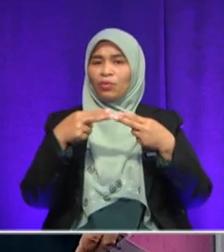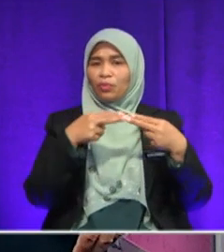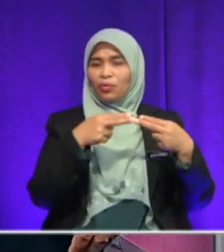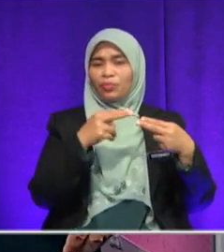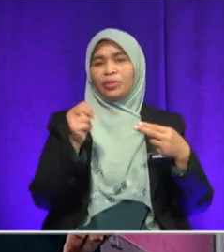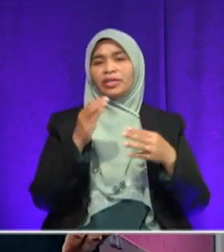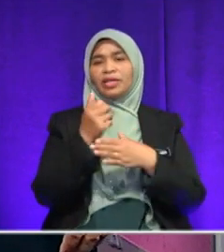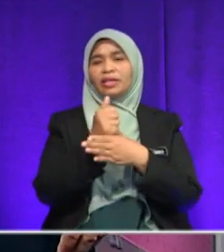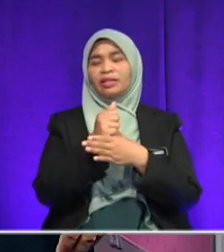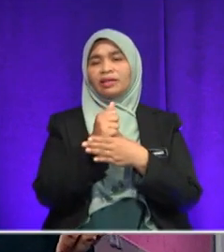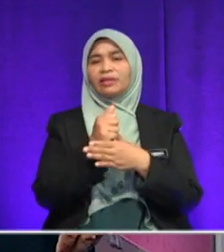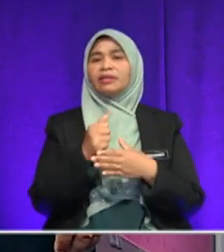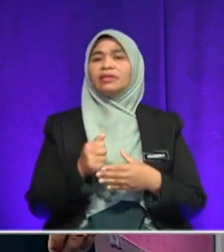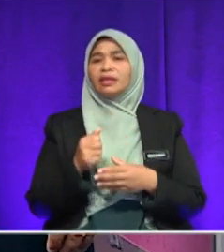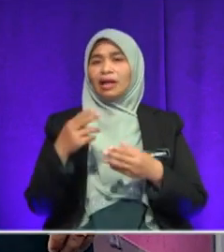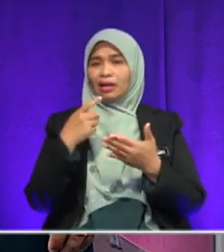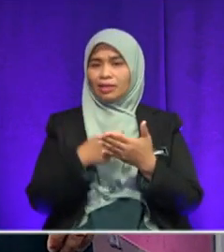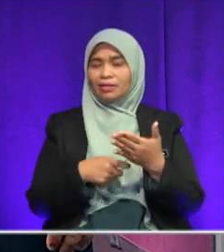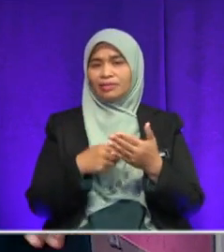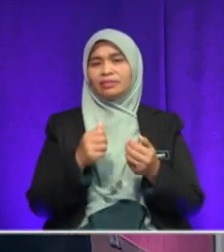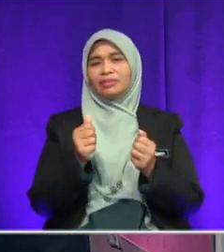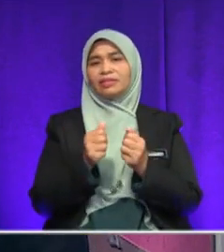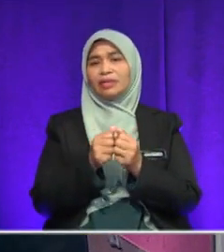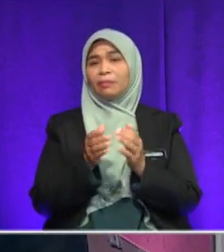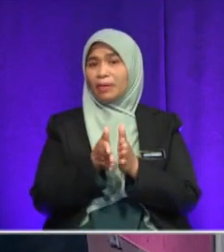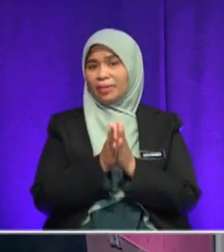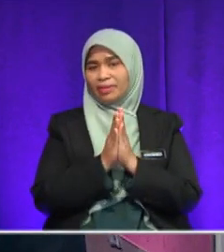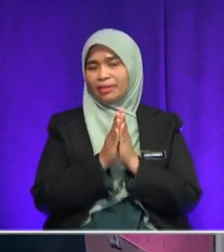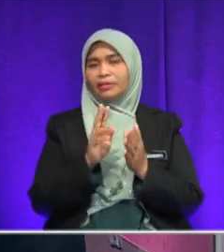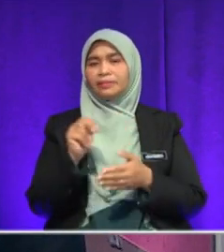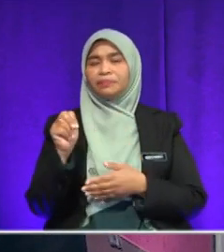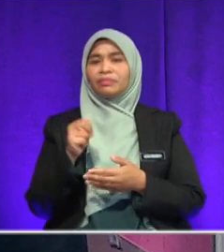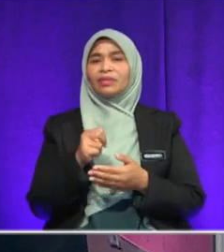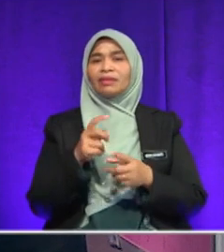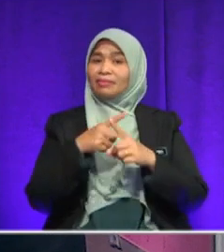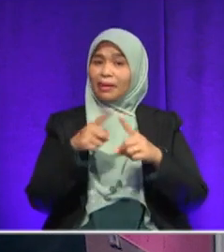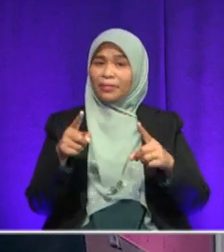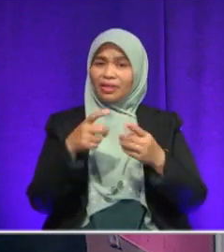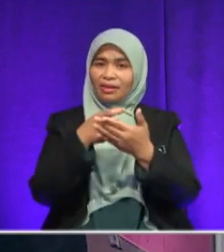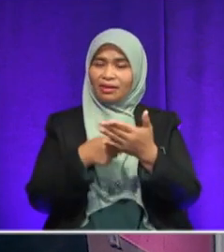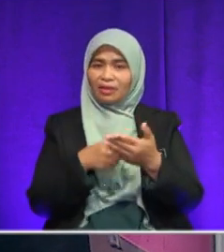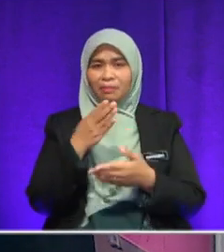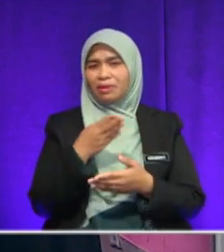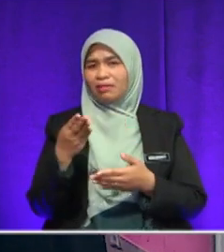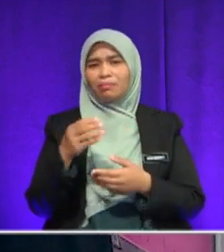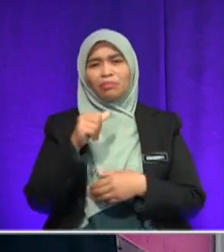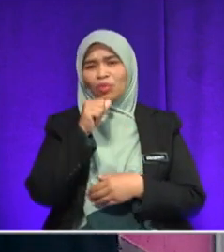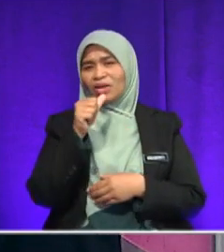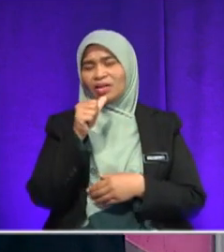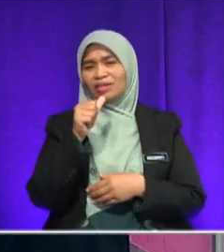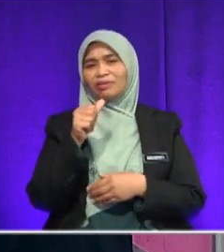kuantiti yang diminta adalah secara songsang. Tetapi harga barang bukan